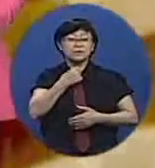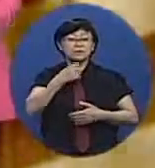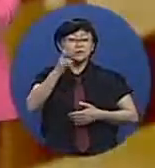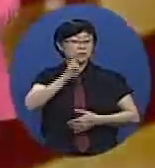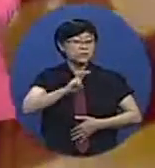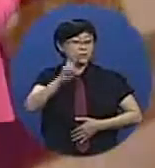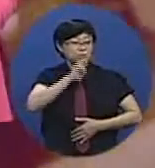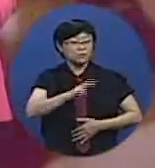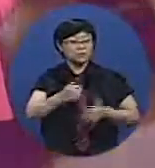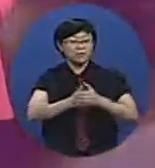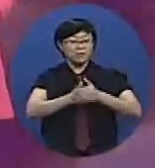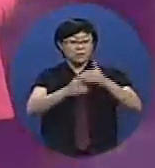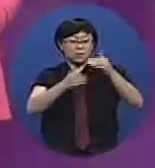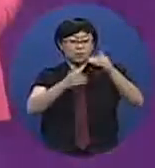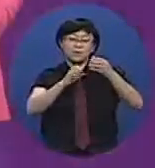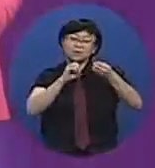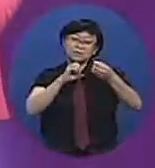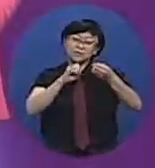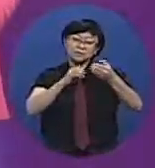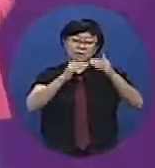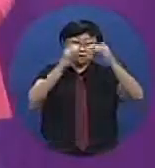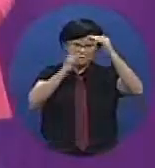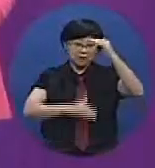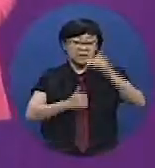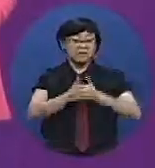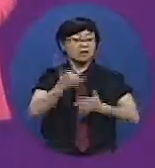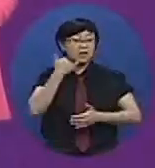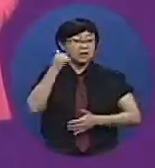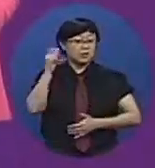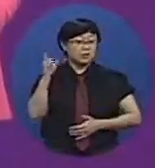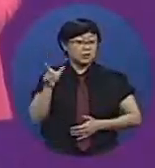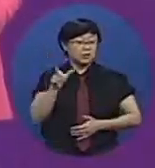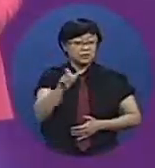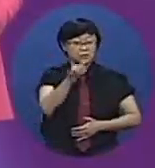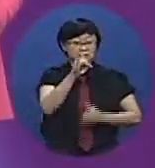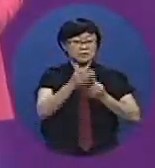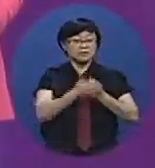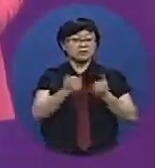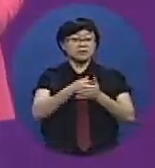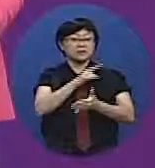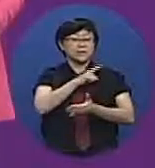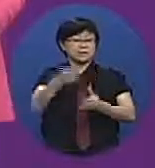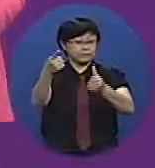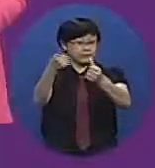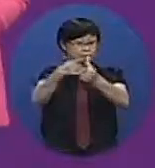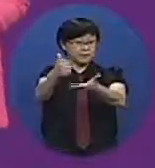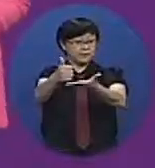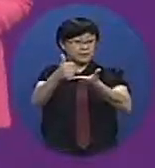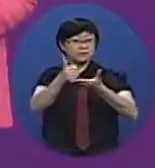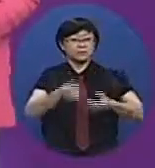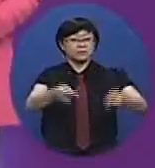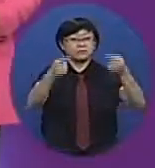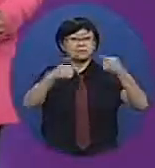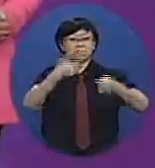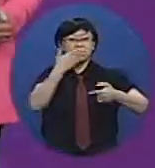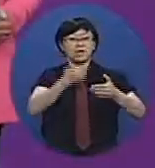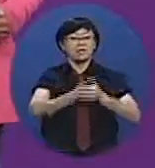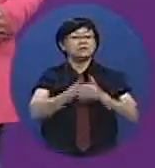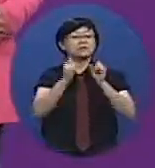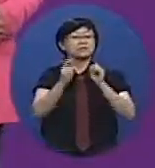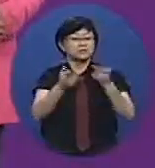노래, 사연, 연락처를 남겨놓으시면 우선적으로 참여하실 수 있는